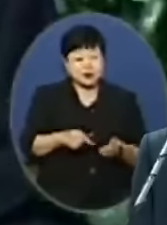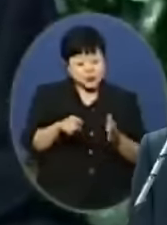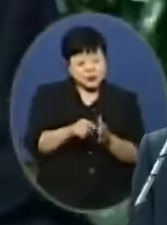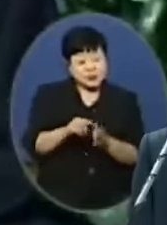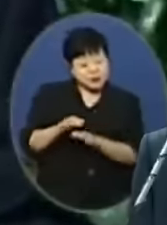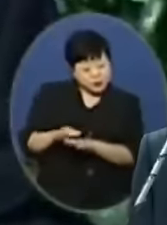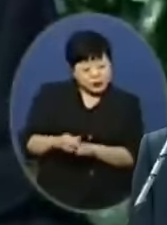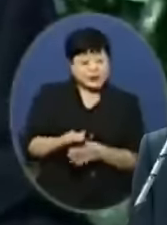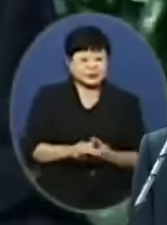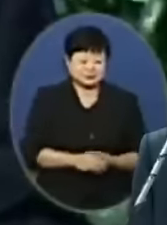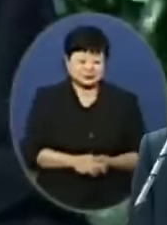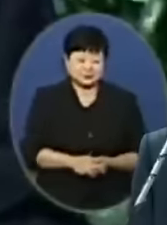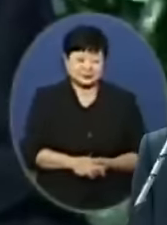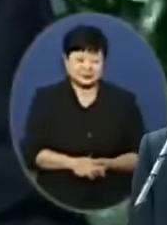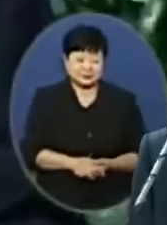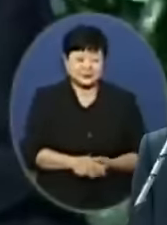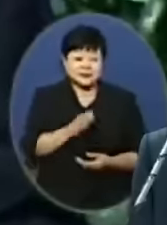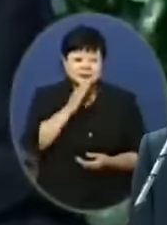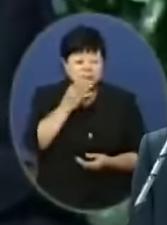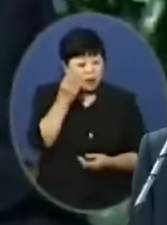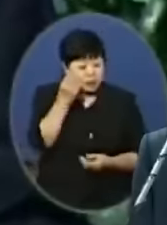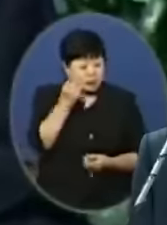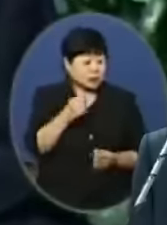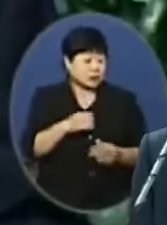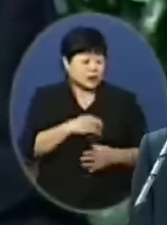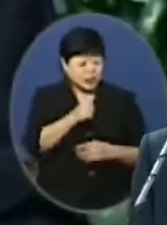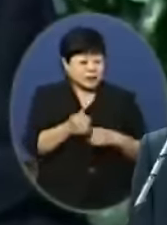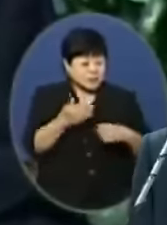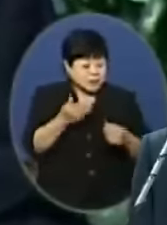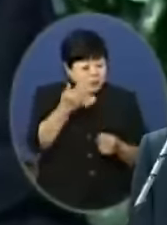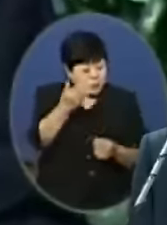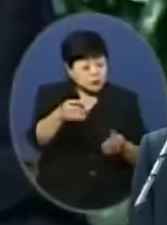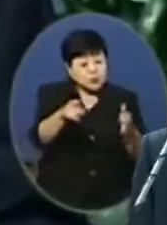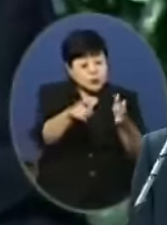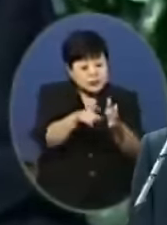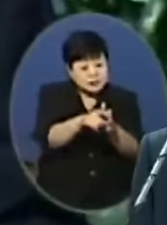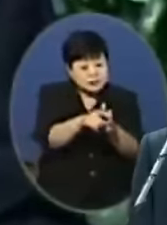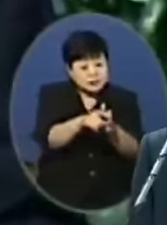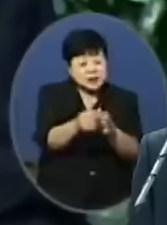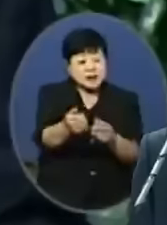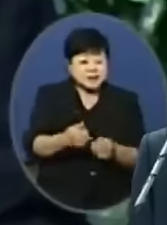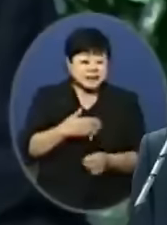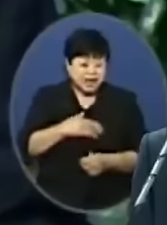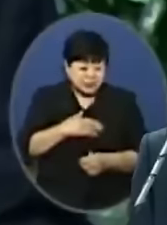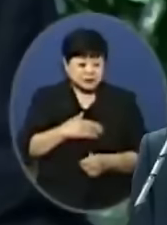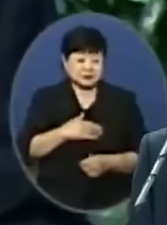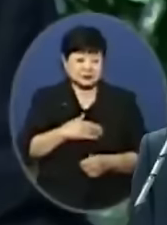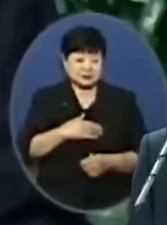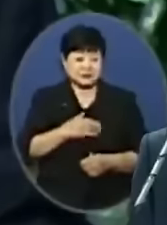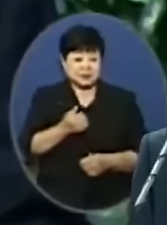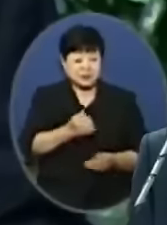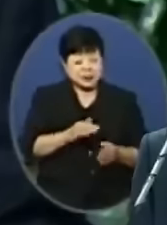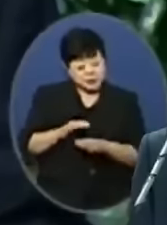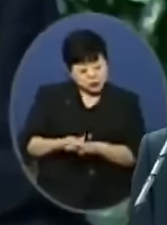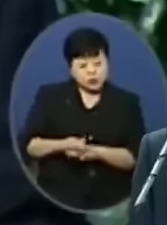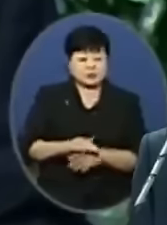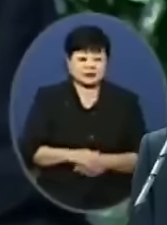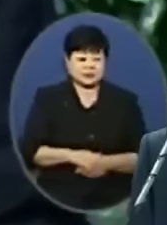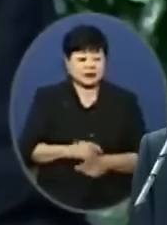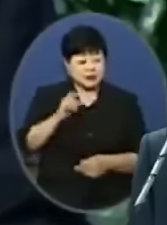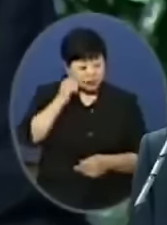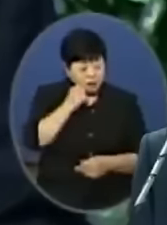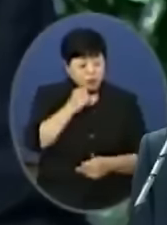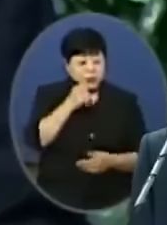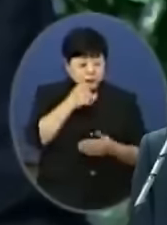것이다. 참 희한합니다. 하나님은 여러분을 위해서 미리 아시는 거로 미리 예비해 놓아서